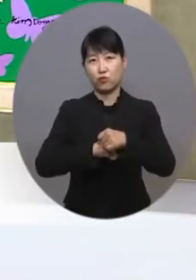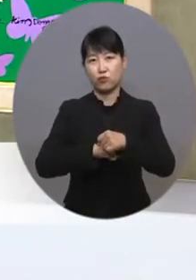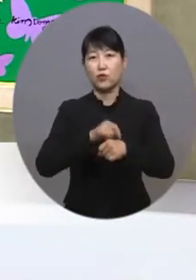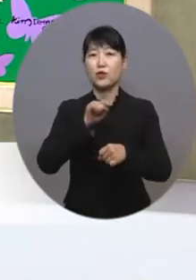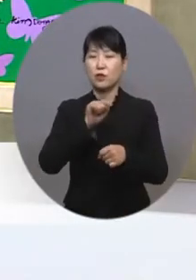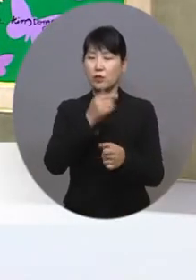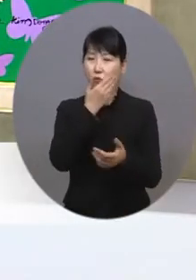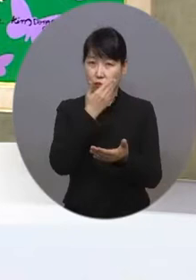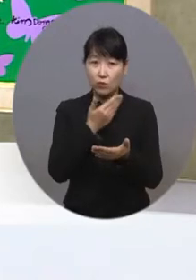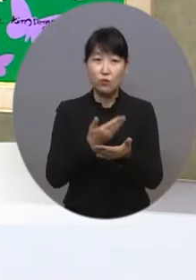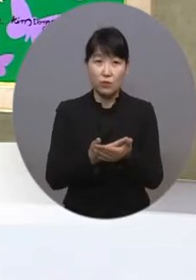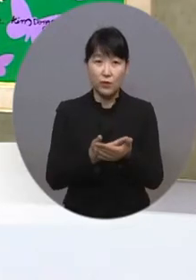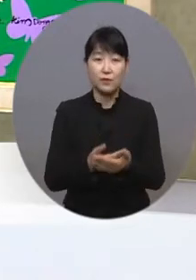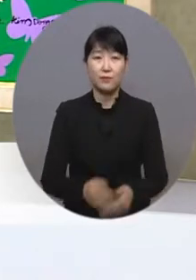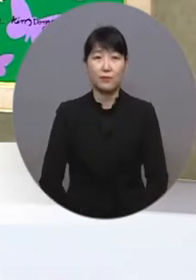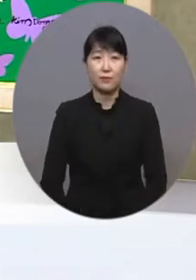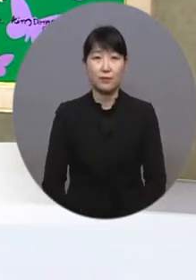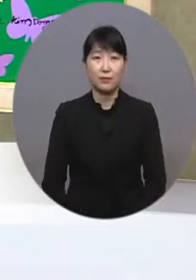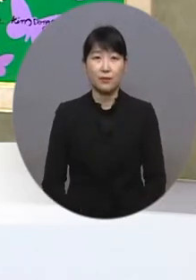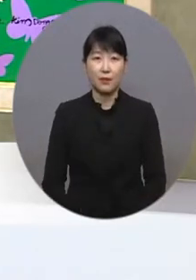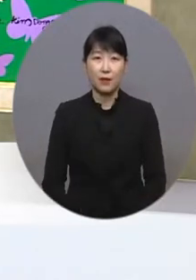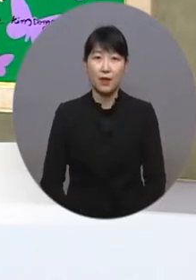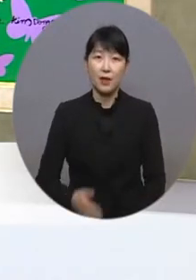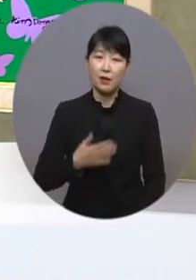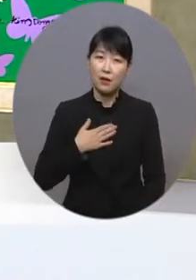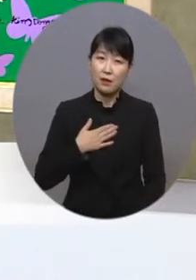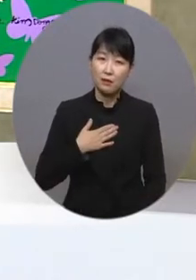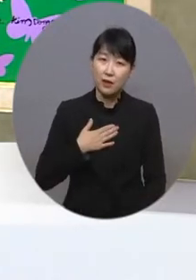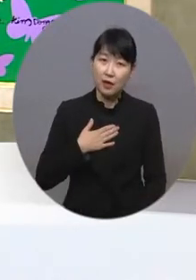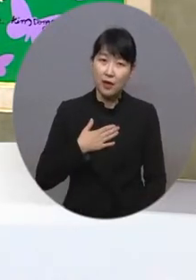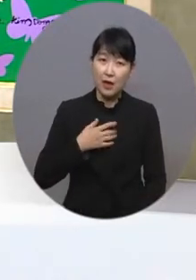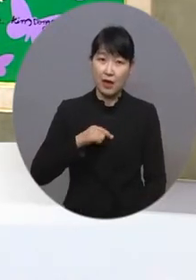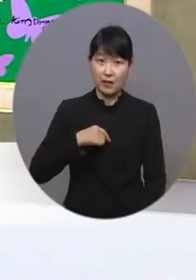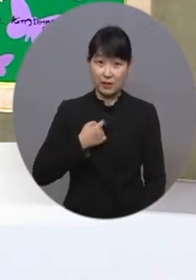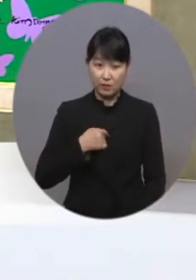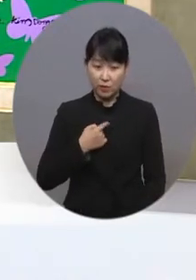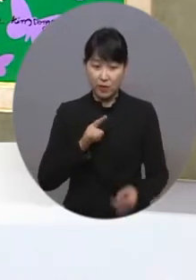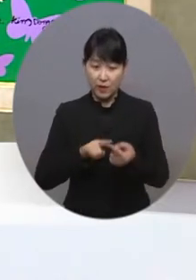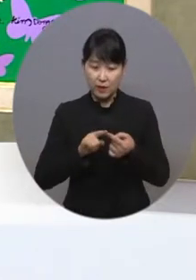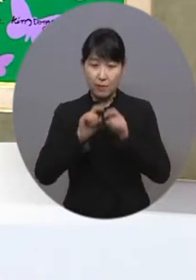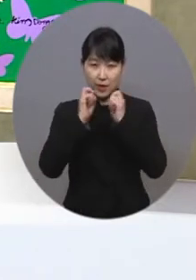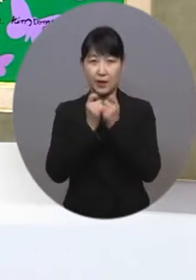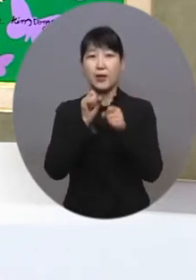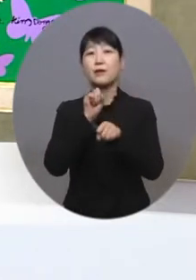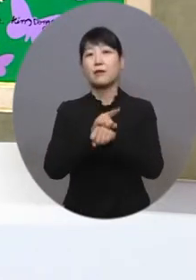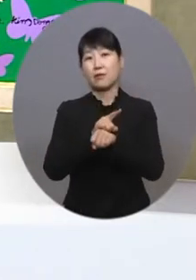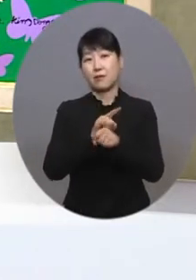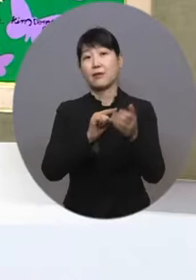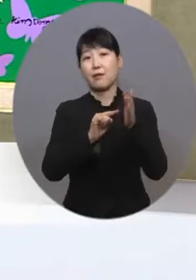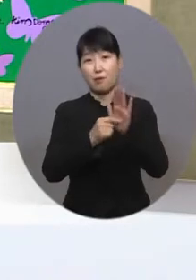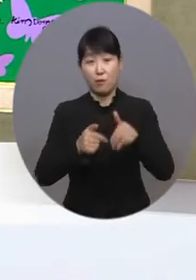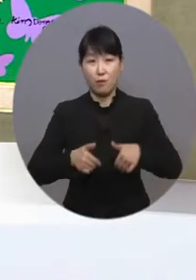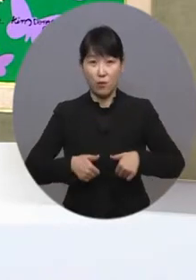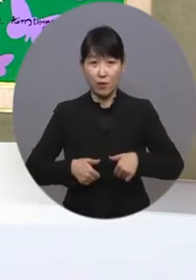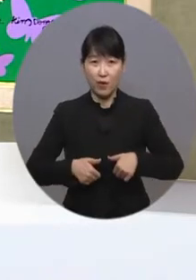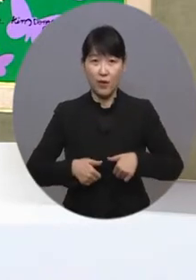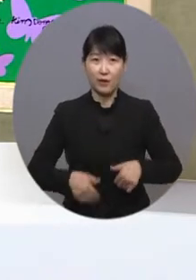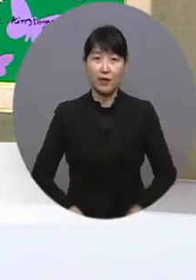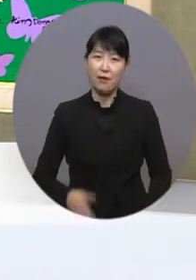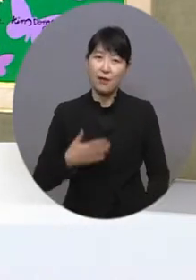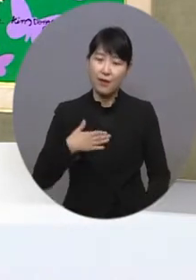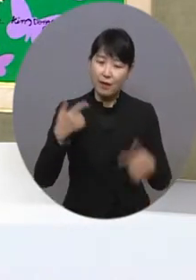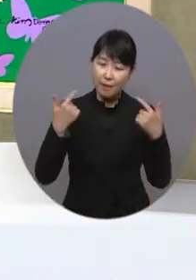꼭 중요한데 그렇다고 자기 또 개성이 있어야 된다고 생각해요. 자기만의 이제 일기